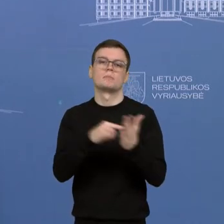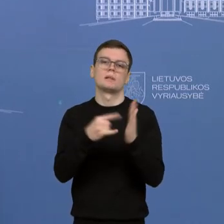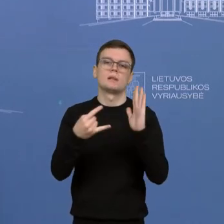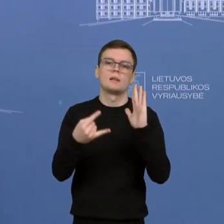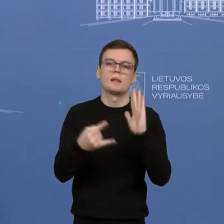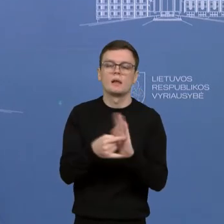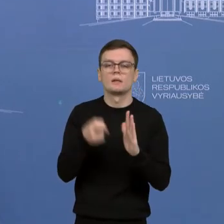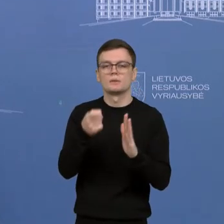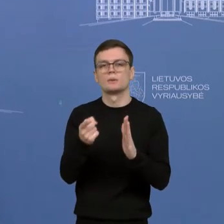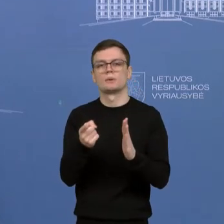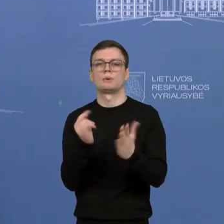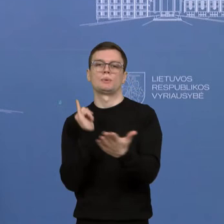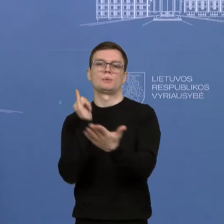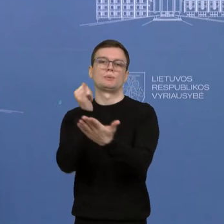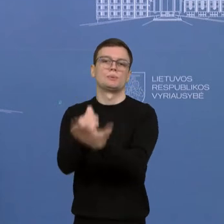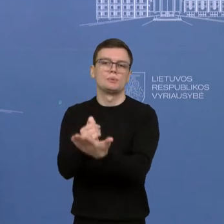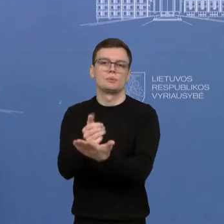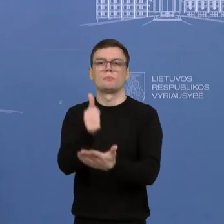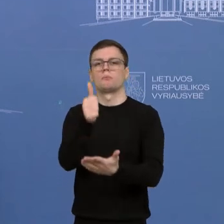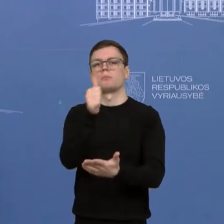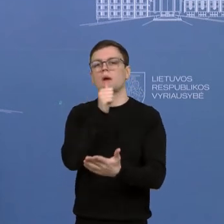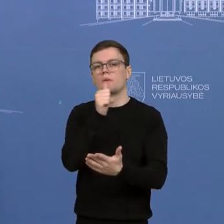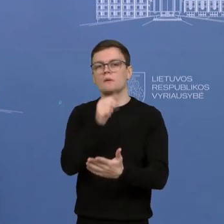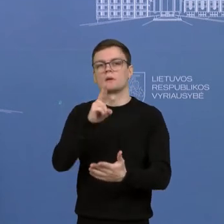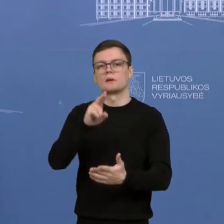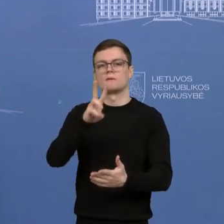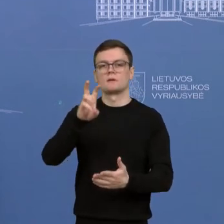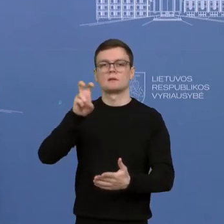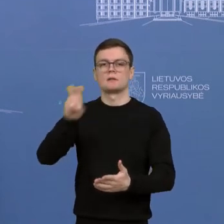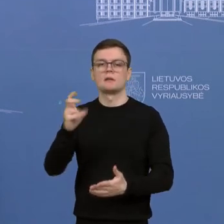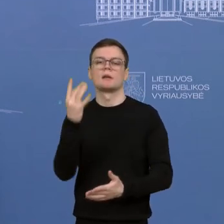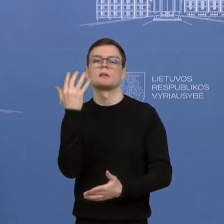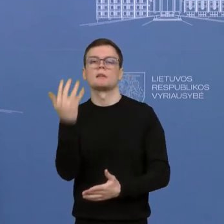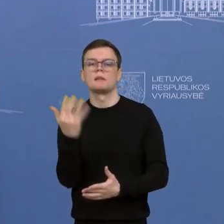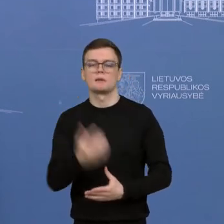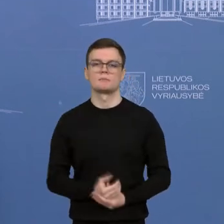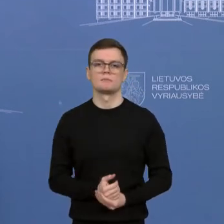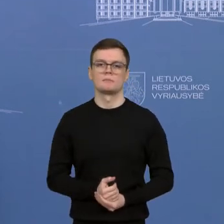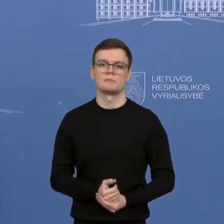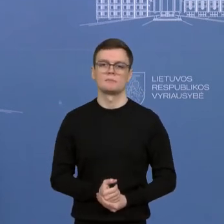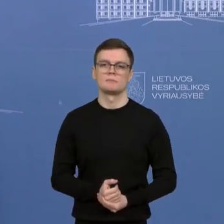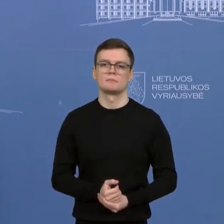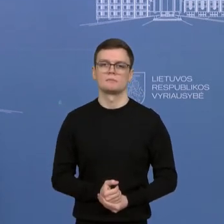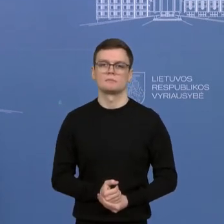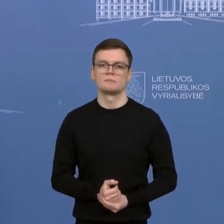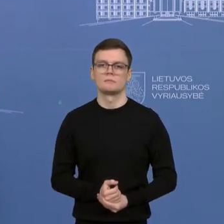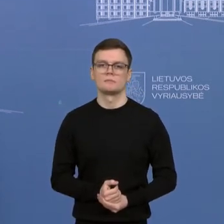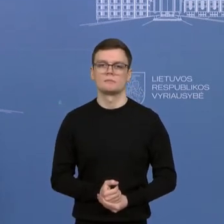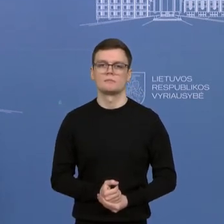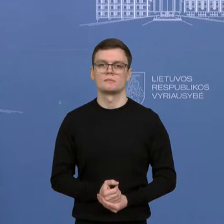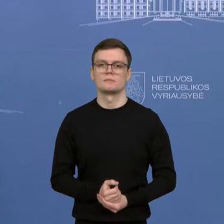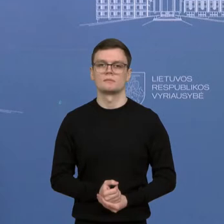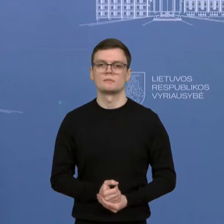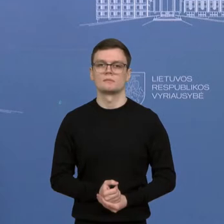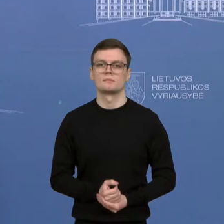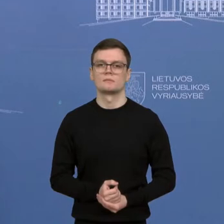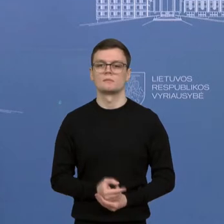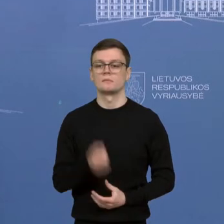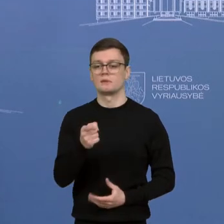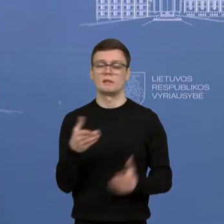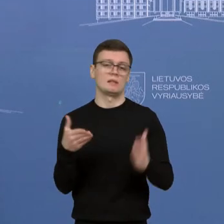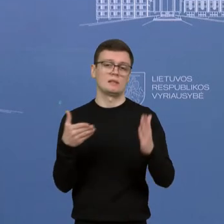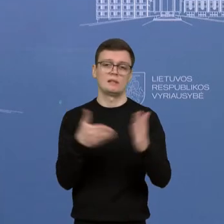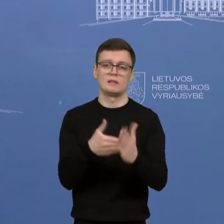taip pat yra numatoma subsidijuoti kilovatvalandės tarifą, numatant, kad tarifas nebūtų aukštesnis